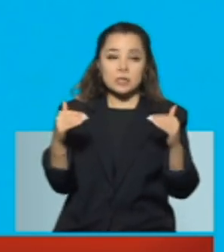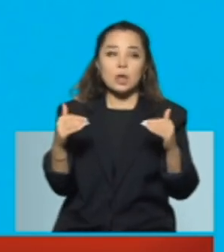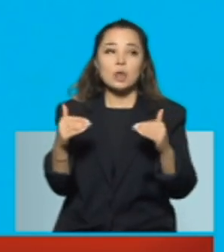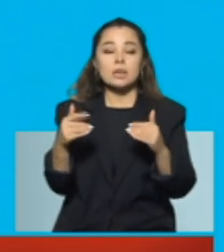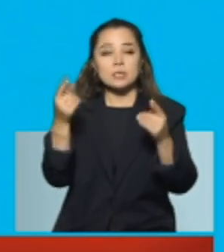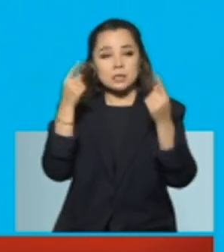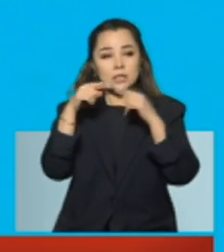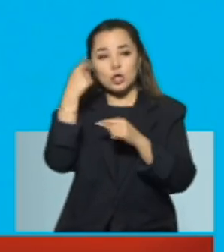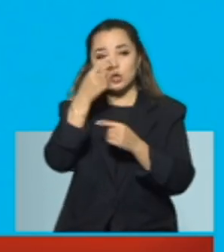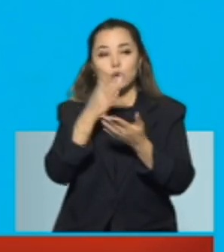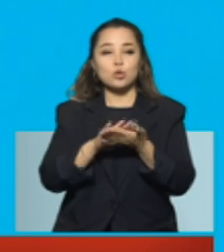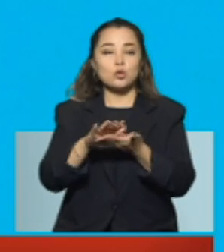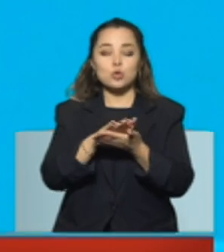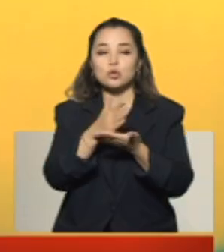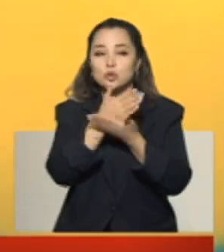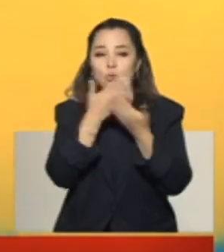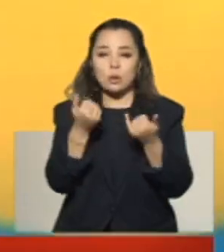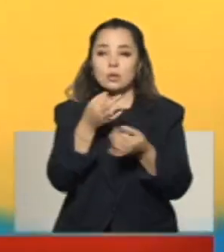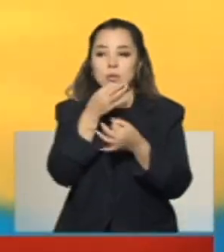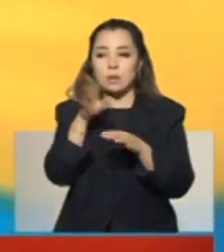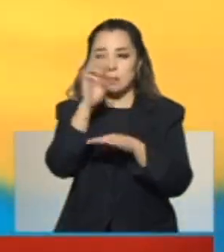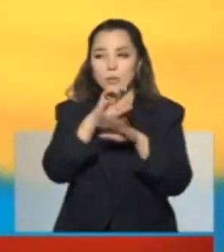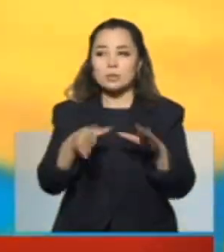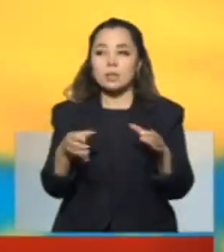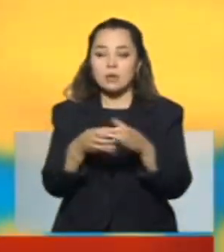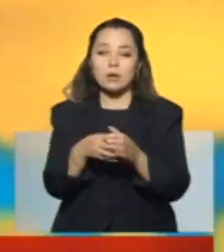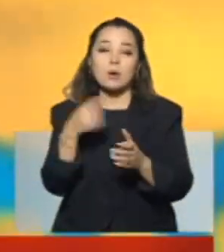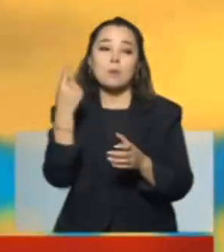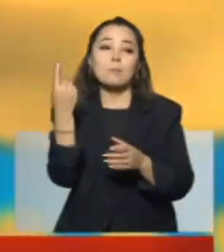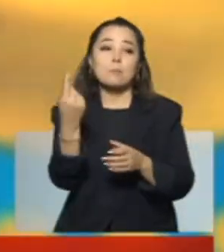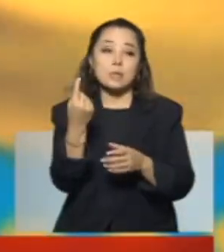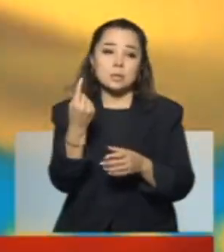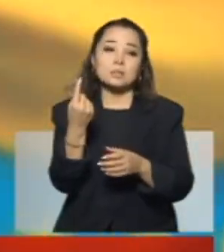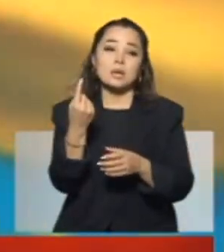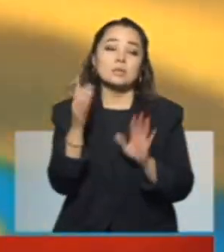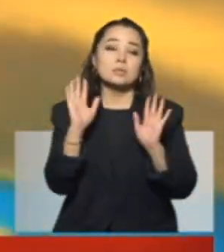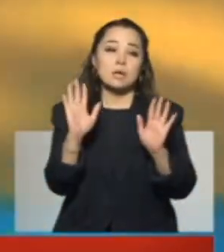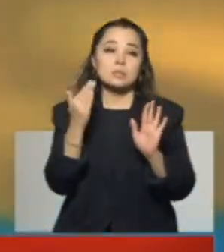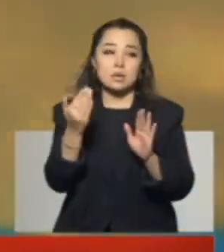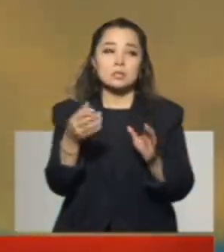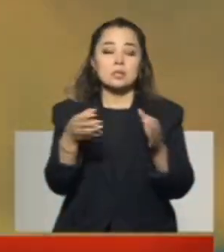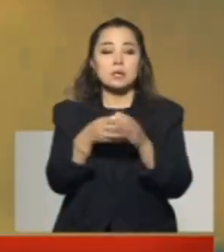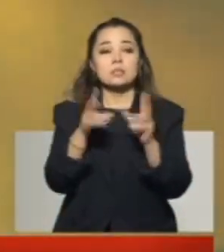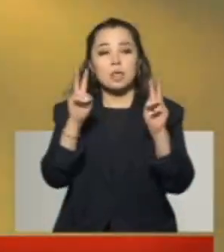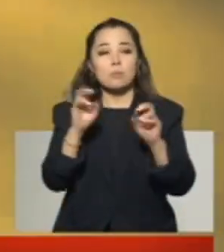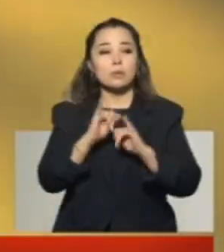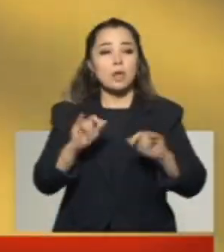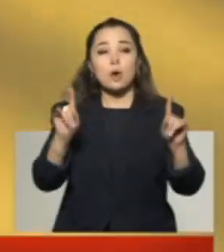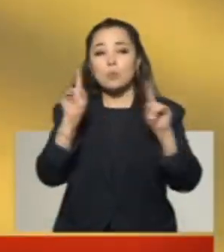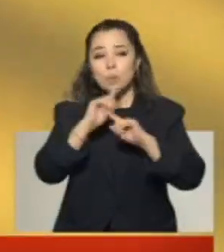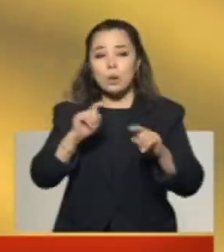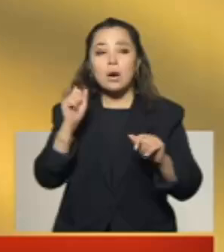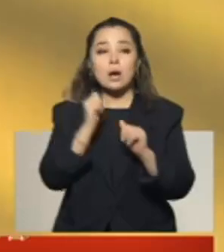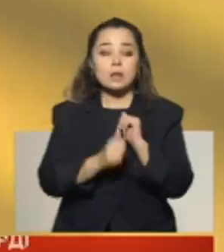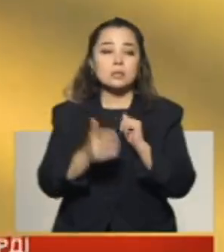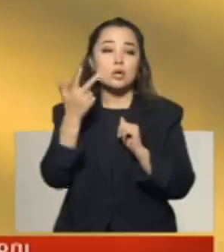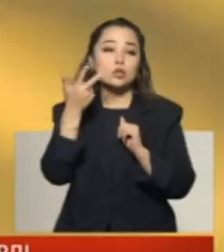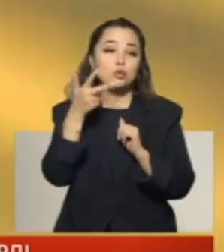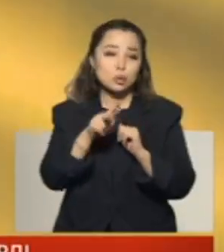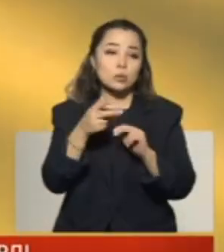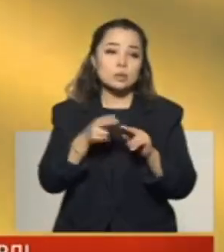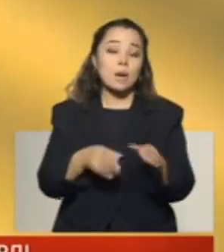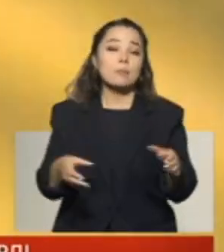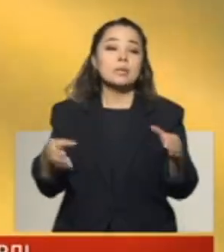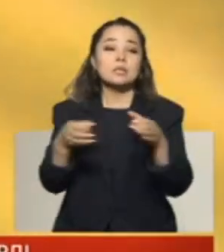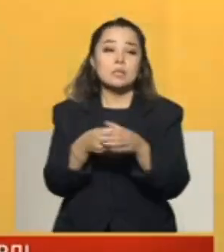деңгейінің идеалды түрі жоқ дейді. Кез келген мемлекетте жаңағы бір ғана типі дамымайды, олар әрдайым үшеуі жаңағы